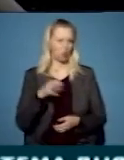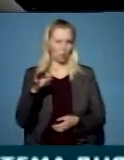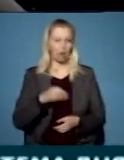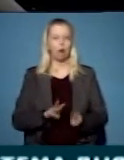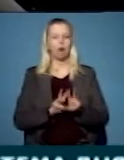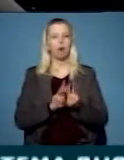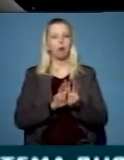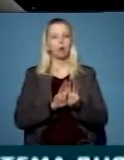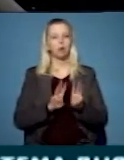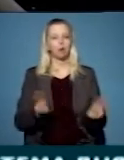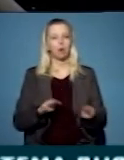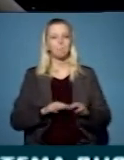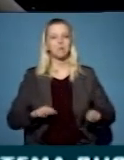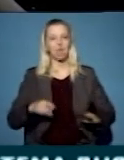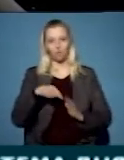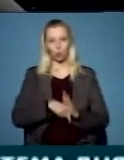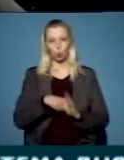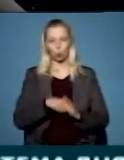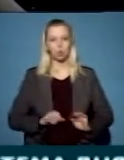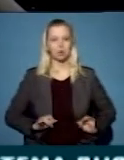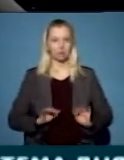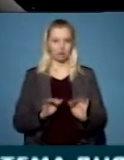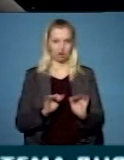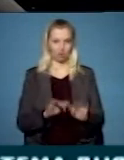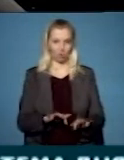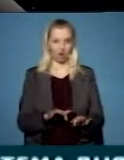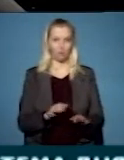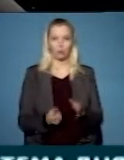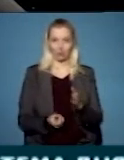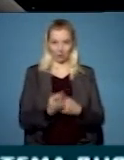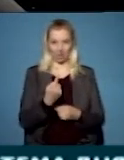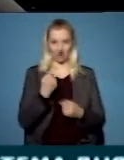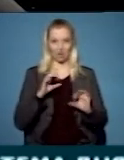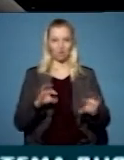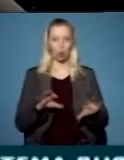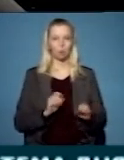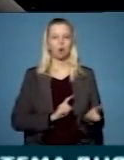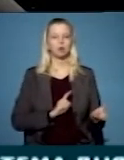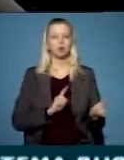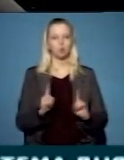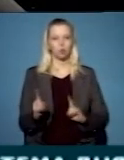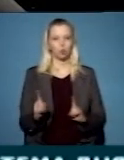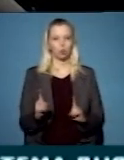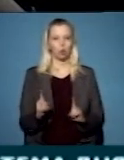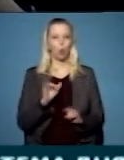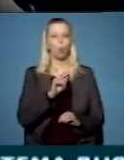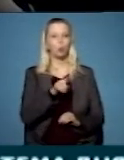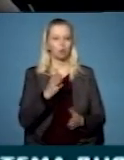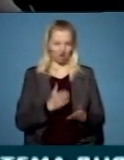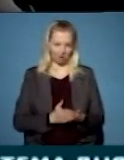сайті Міністерства внутрішніх справ, власне, з'явилася інформація, що у них